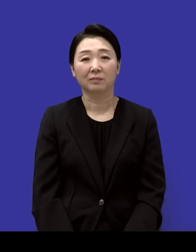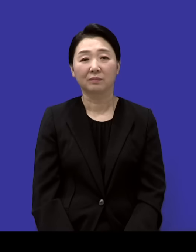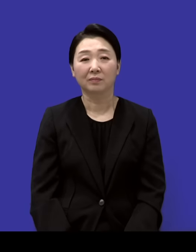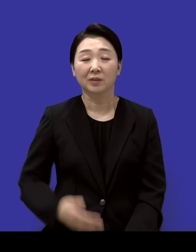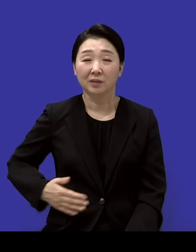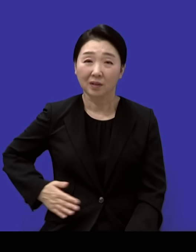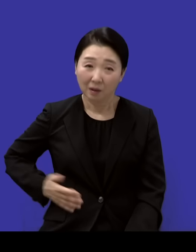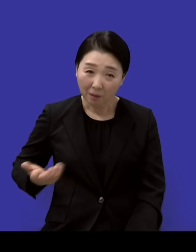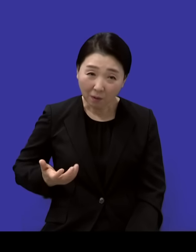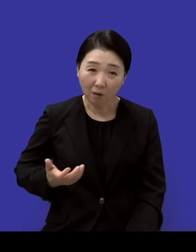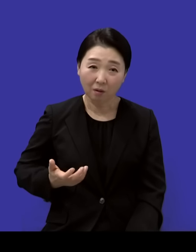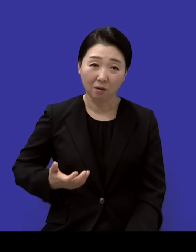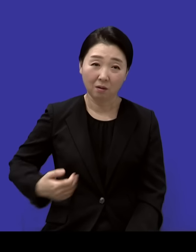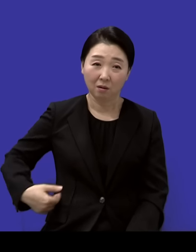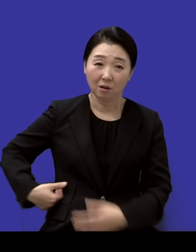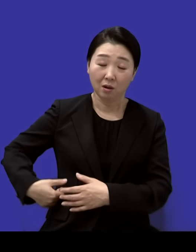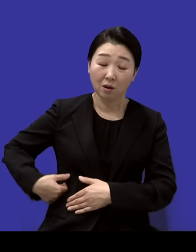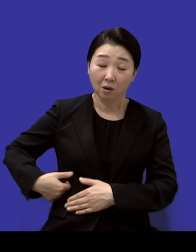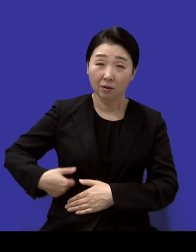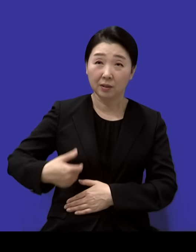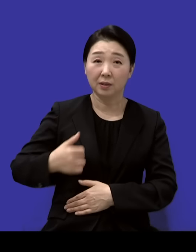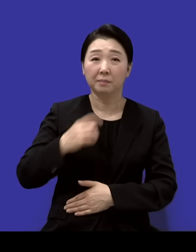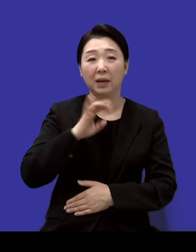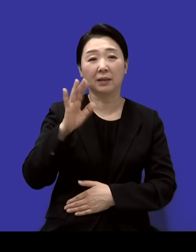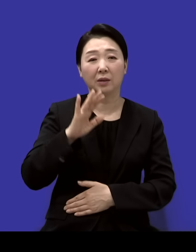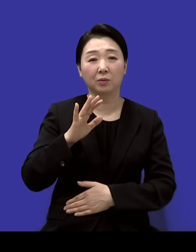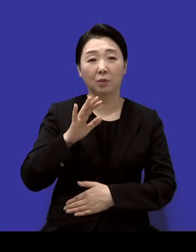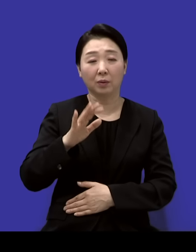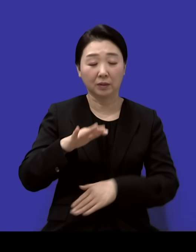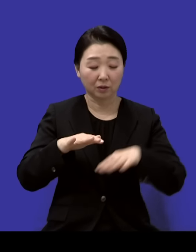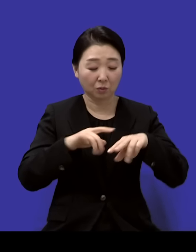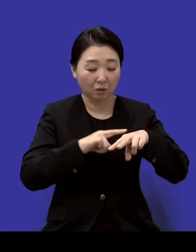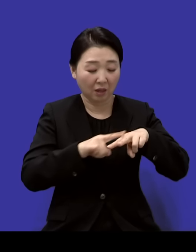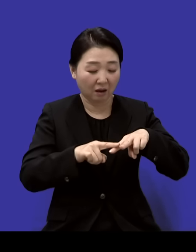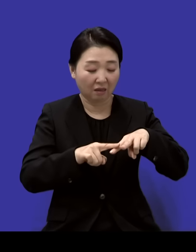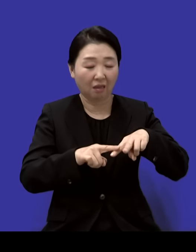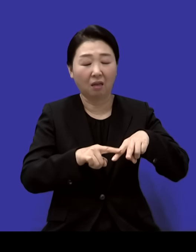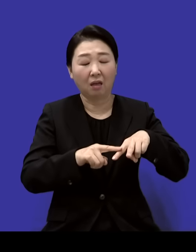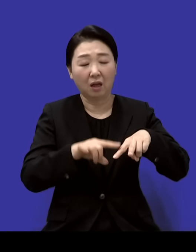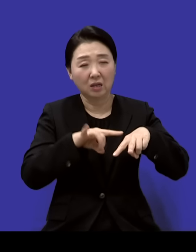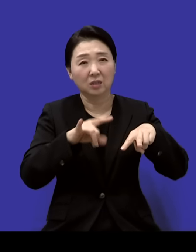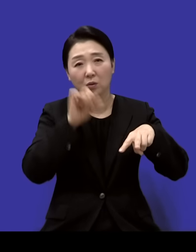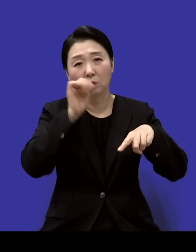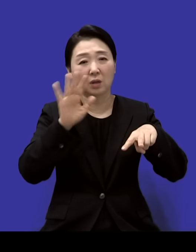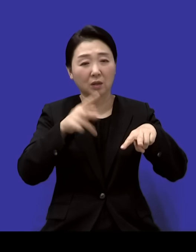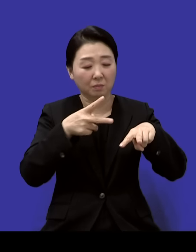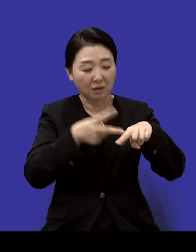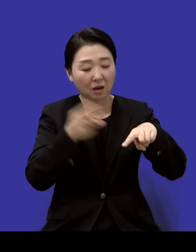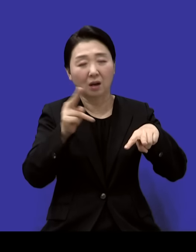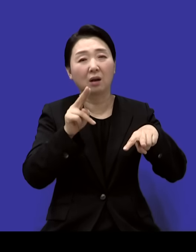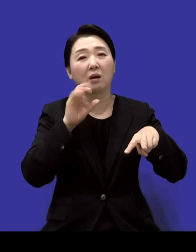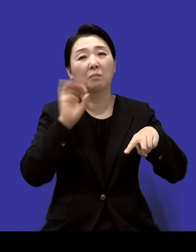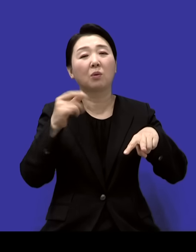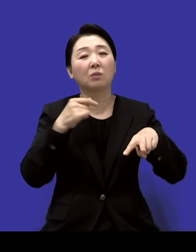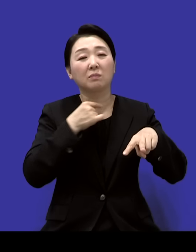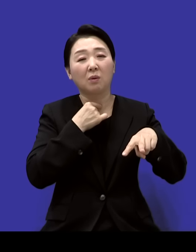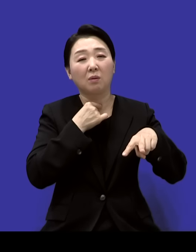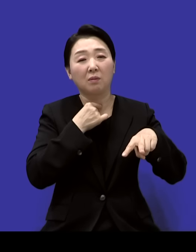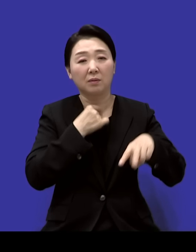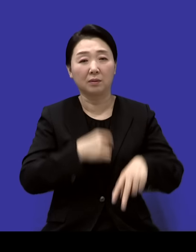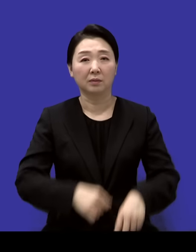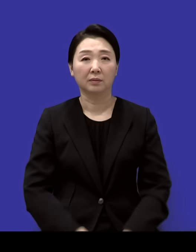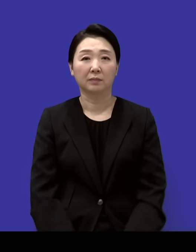이게 디스크면 허리만이 아니라 이 다리 뒤쪽으로 신경이 아주 맞아요, 아파서 맞아요. 정말 예. 잘라버리고 싶을 정도거든요. 차라리 없으면 좋겠다.